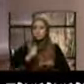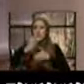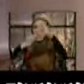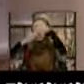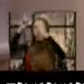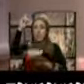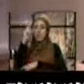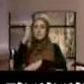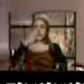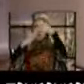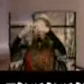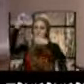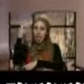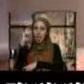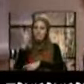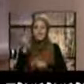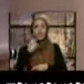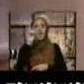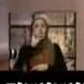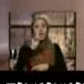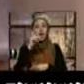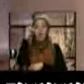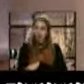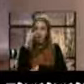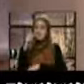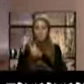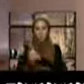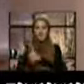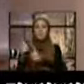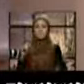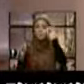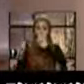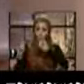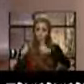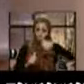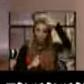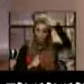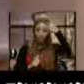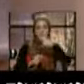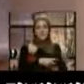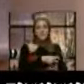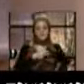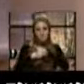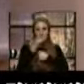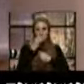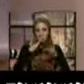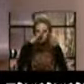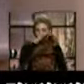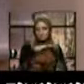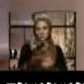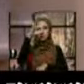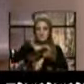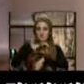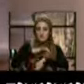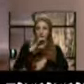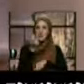العوائد خرق الله لنا العوائد. يبقى ملهمين زي عمر بن الخطاب وزي عثمان وزي التم من الصحابة كانوا عند رسول